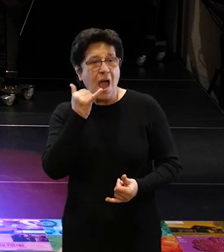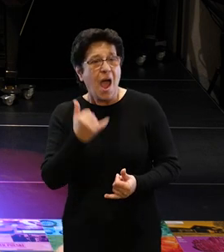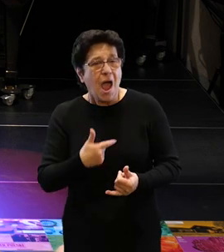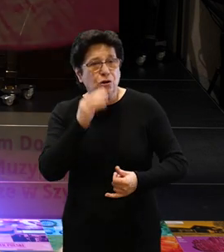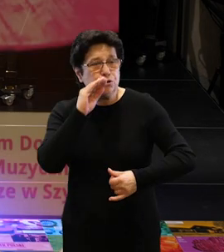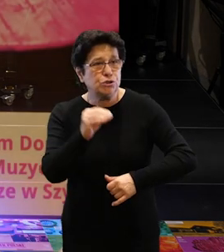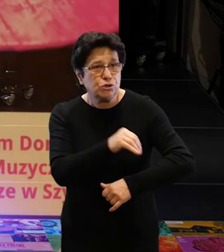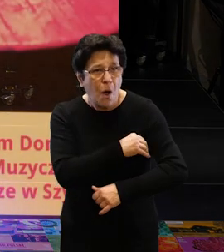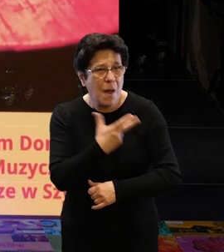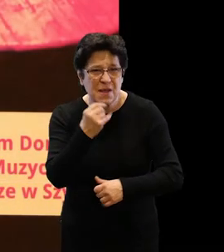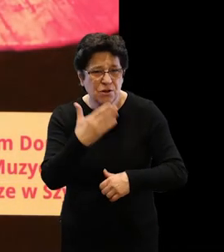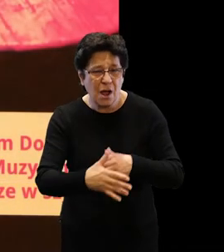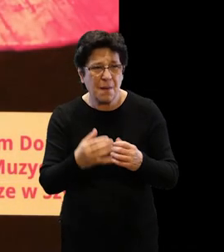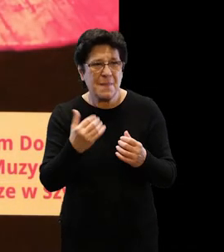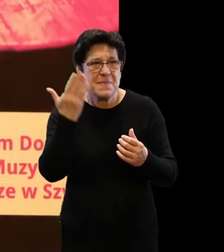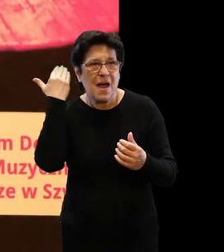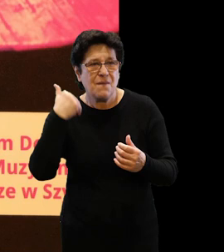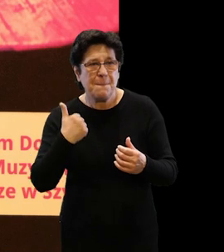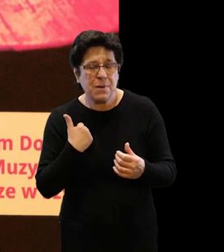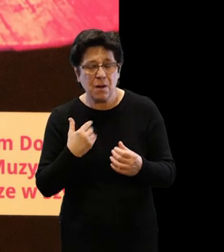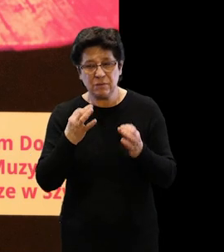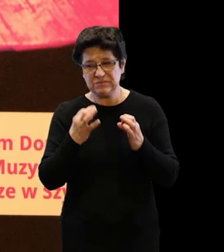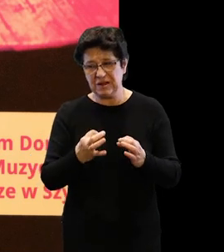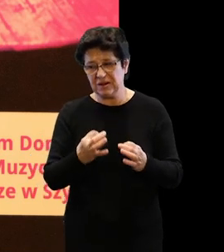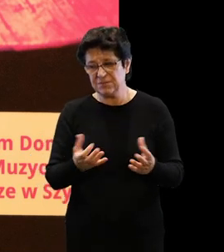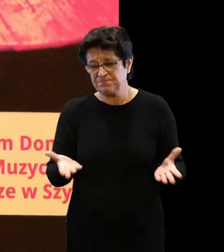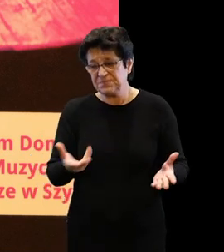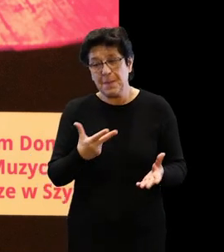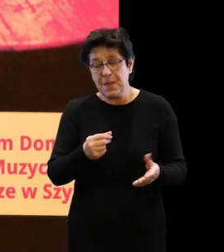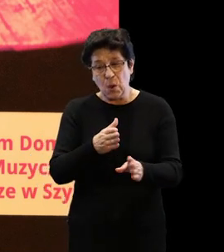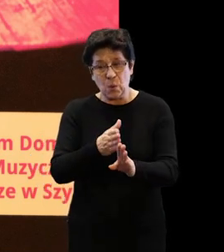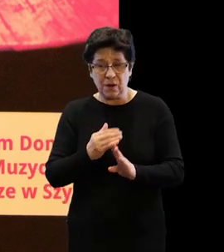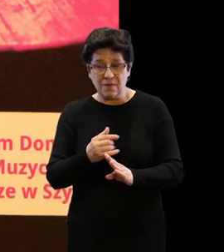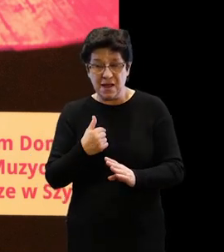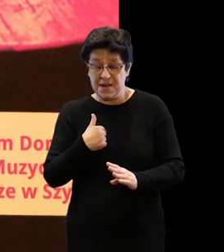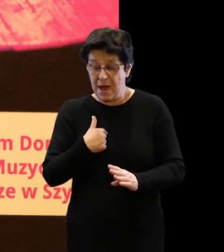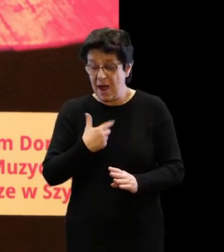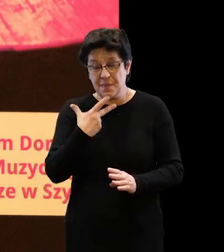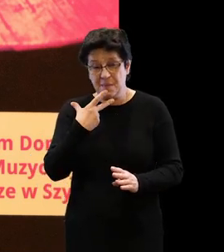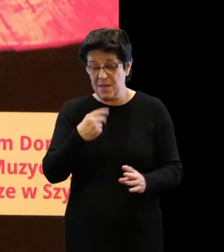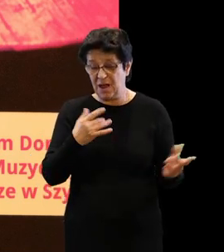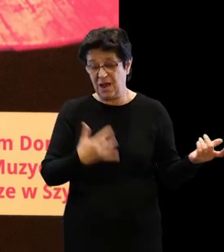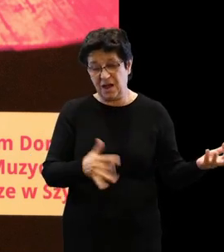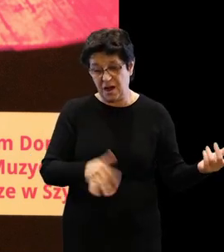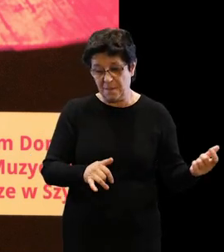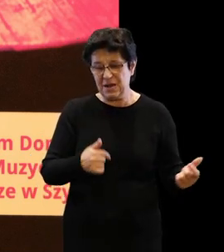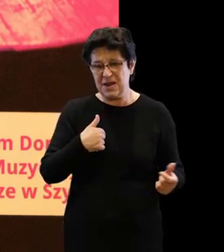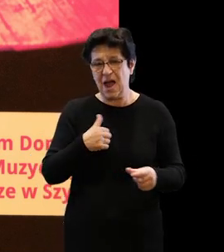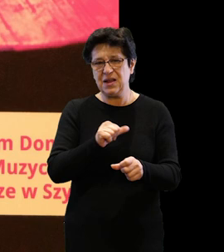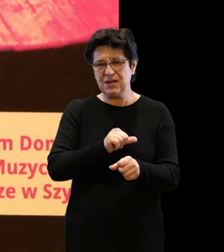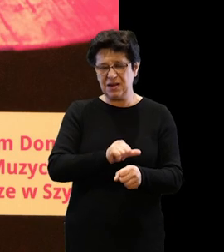umiało grać na instrumencie A dzisiaj nie ukrywam No ja nie potrafię grać na instrumencie żadnym ale to dlatego że jestem ten